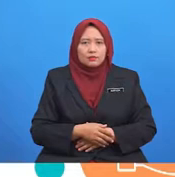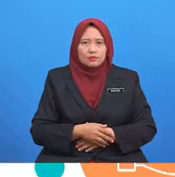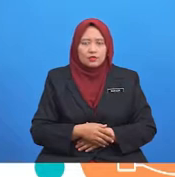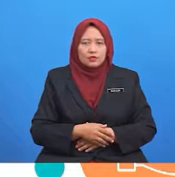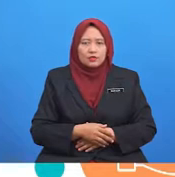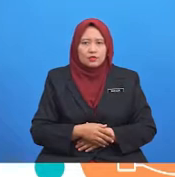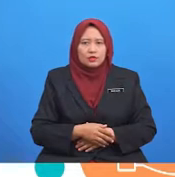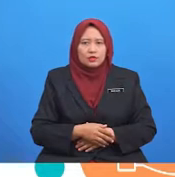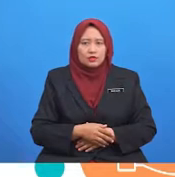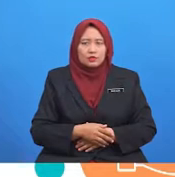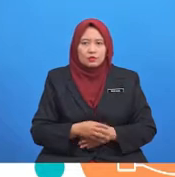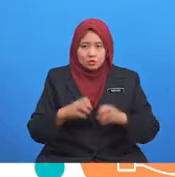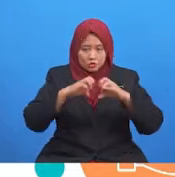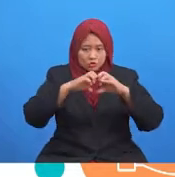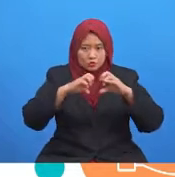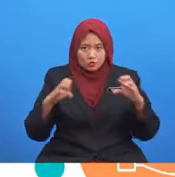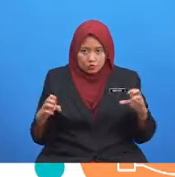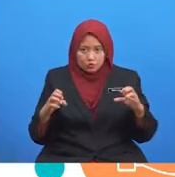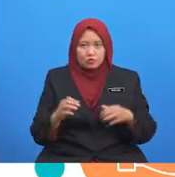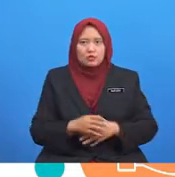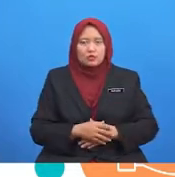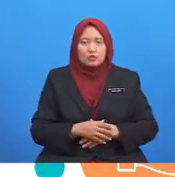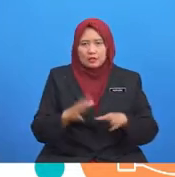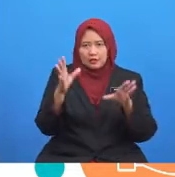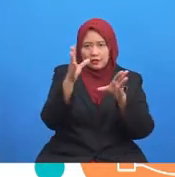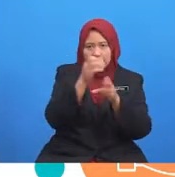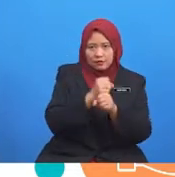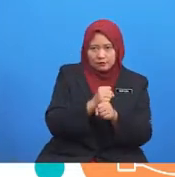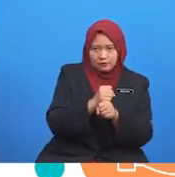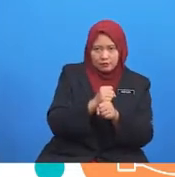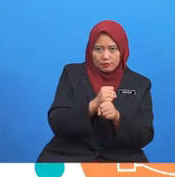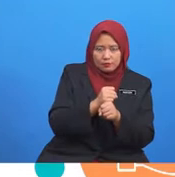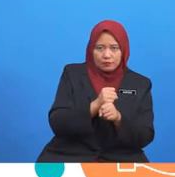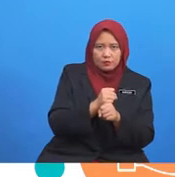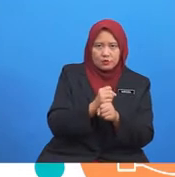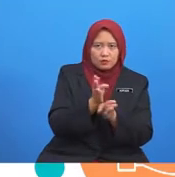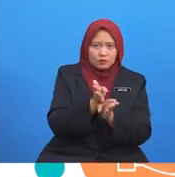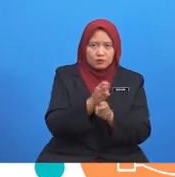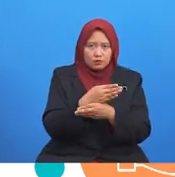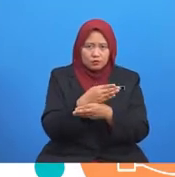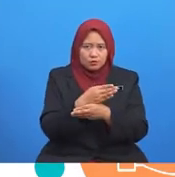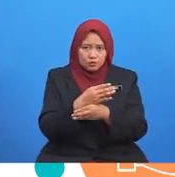sini, kita akan mengambil rupa bentuk pangsa kulit buah tersebut.